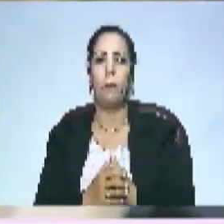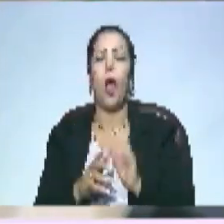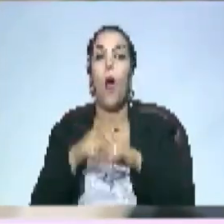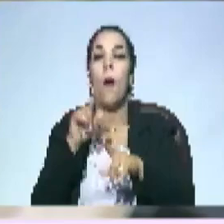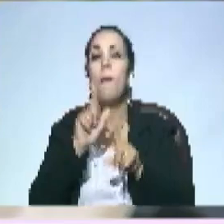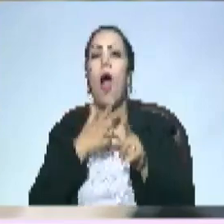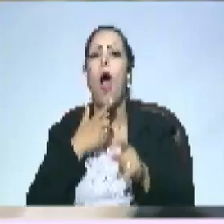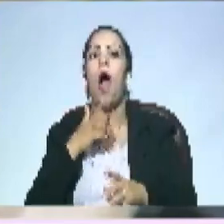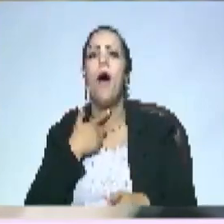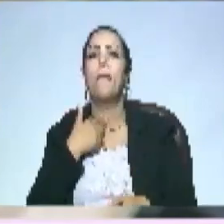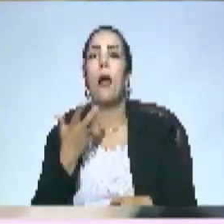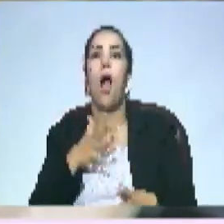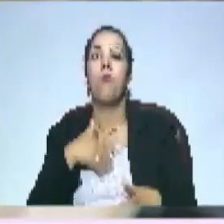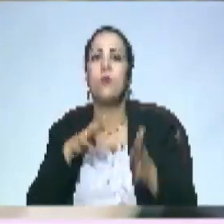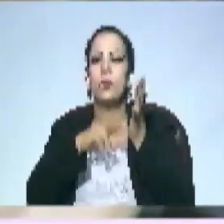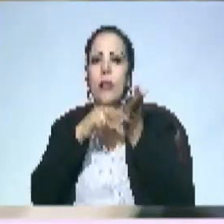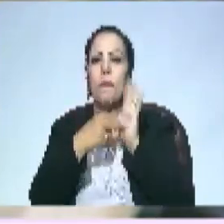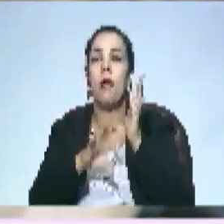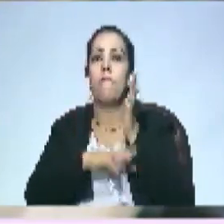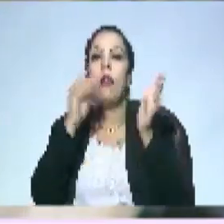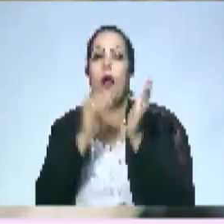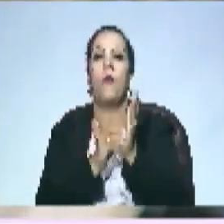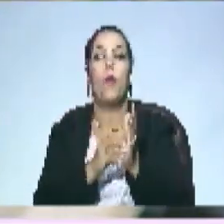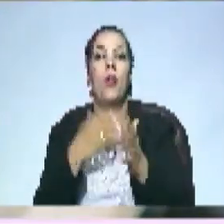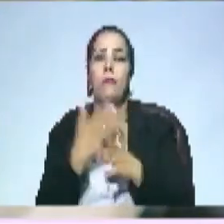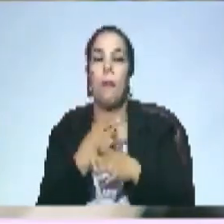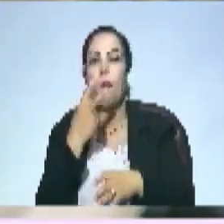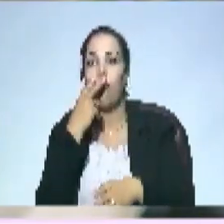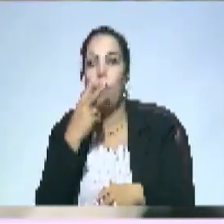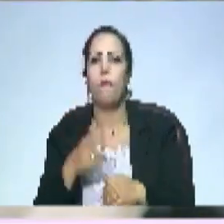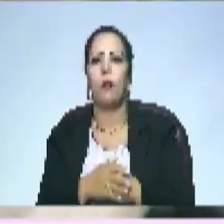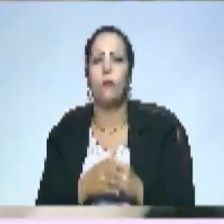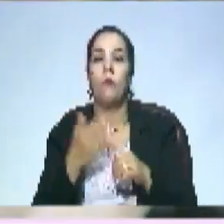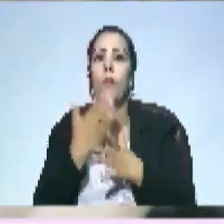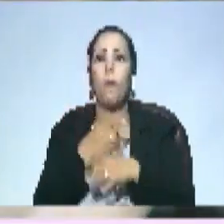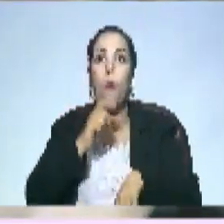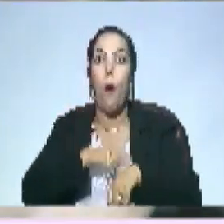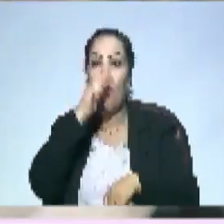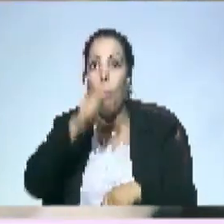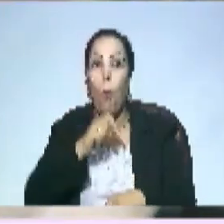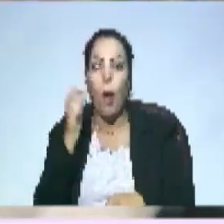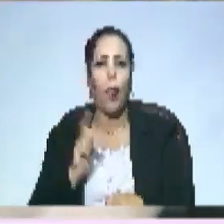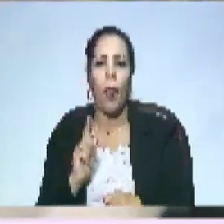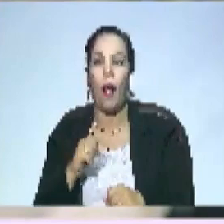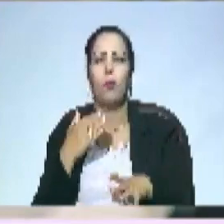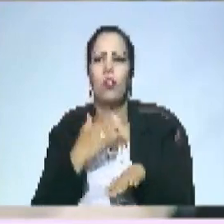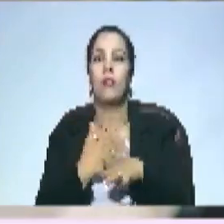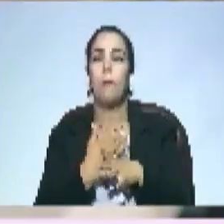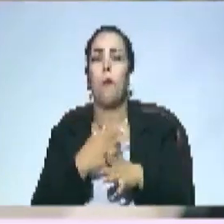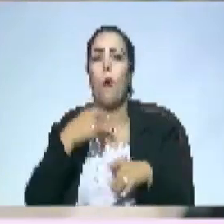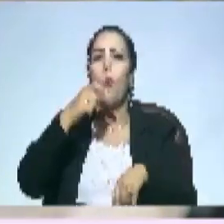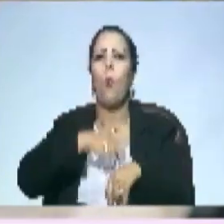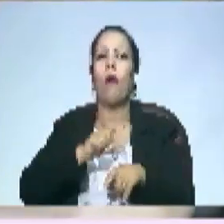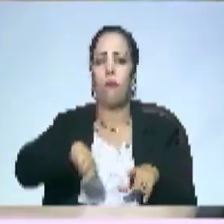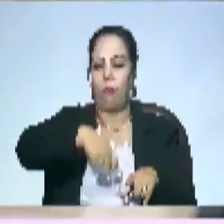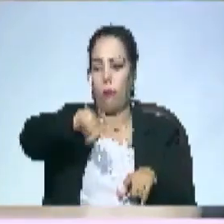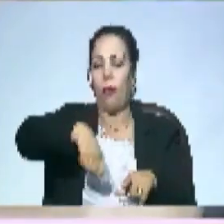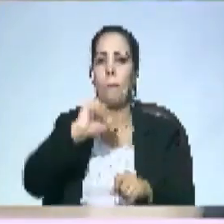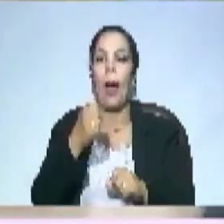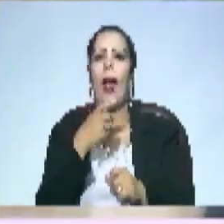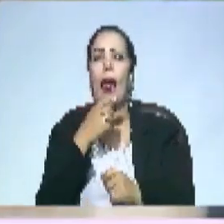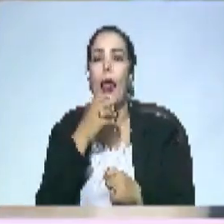انا بس حبيت اعملها في الاول يعني عشان يبقى ايه، هي تاخد وقت يعني قد ايه يا شيف كده؟ عشان وقت التعصيق بس بتاع اللحمه،